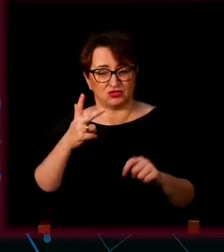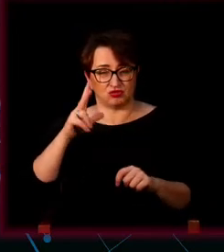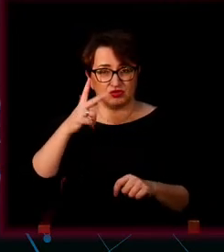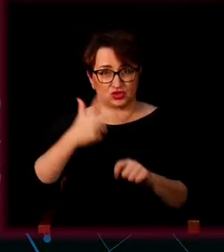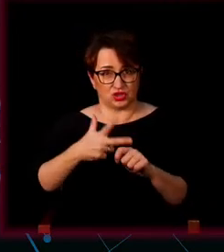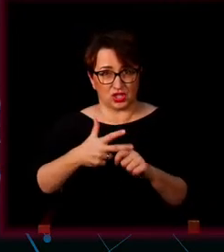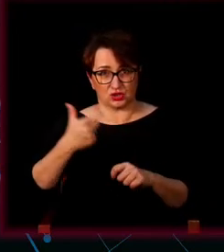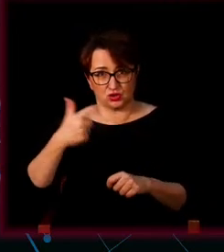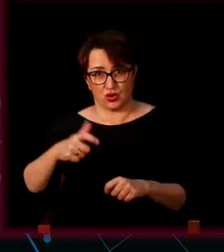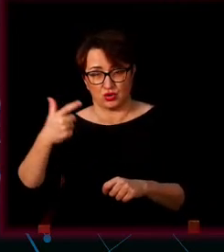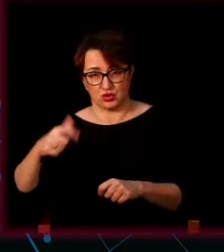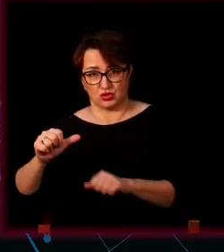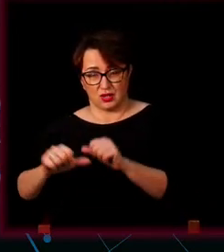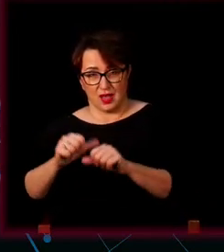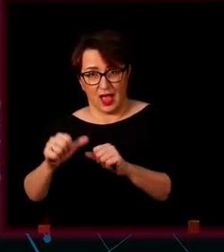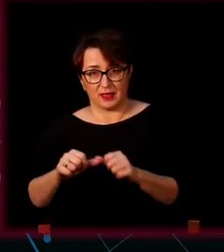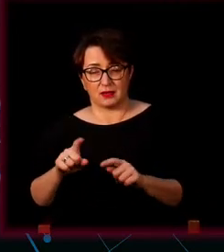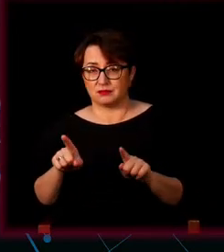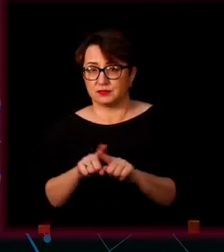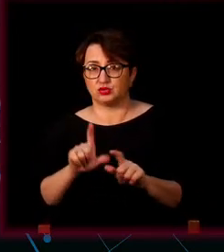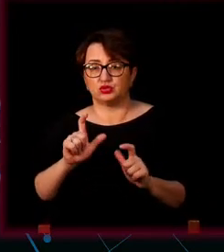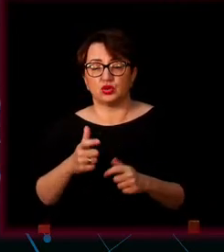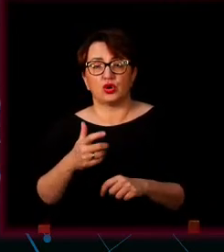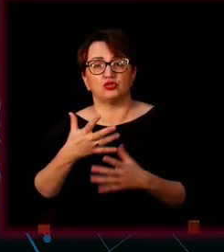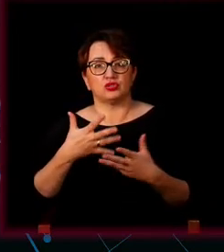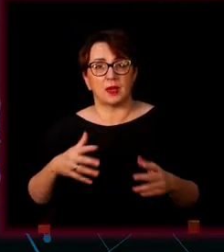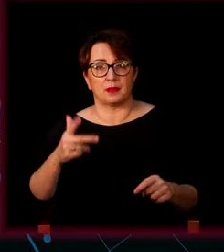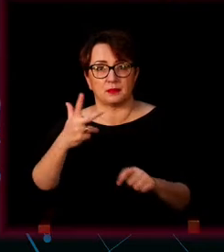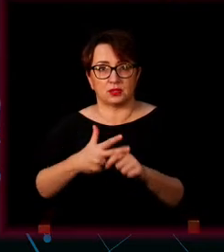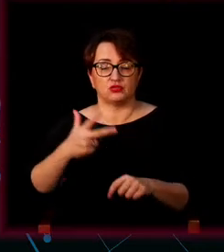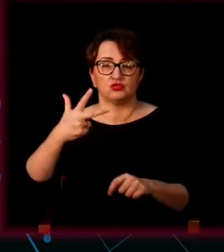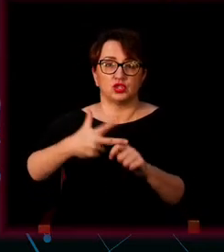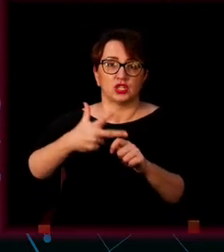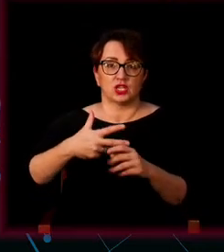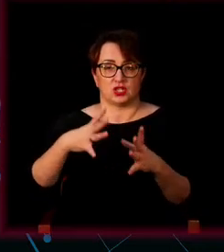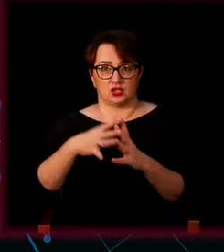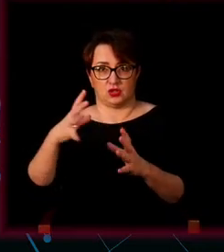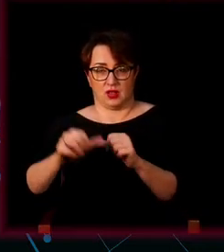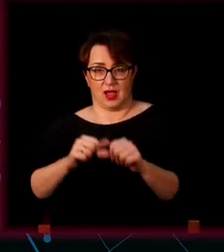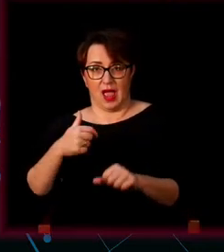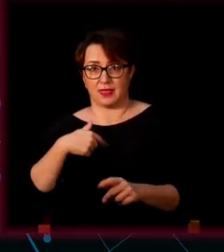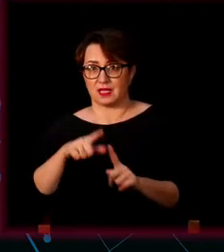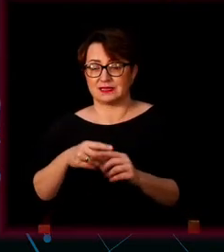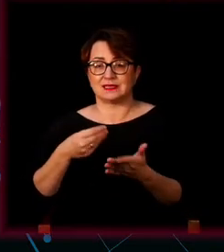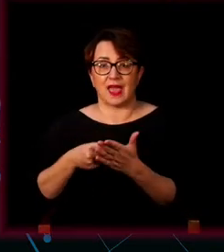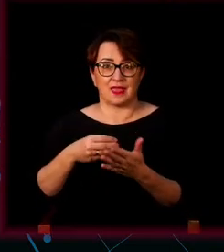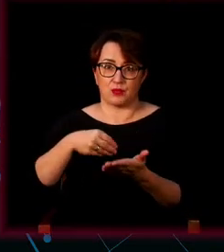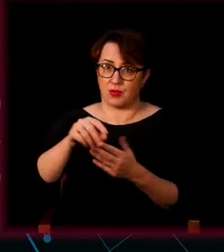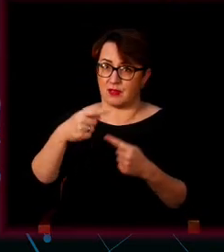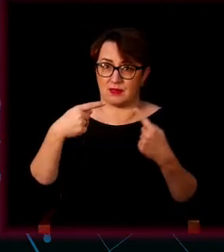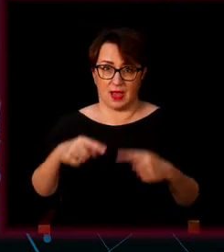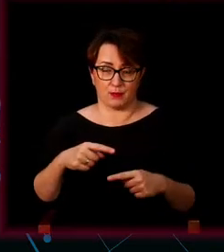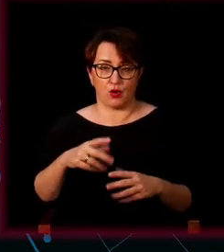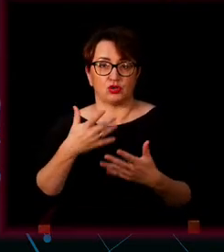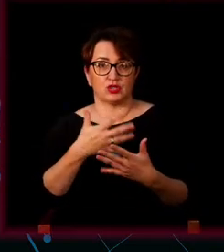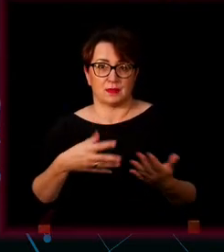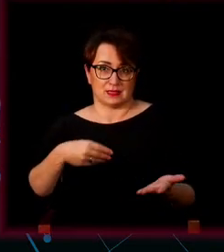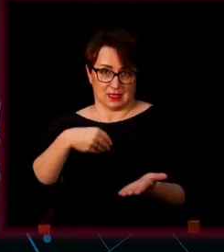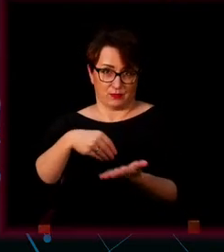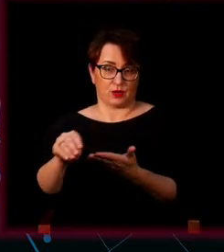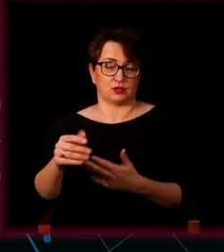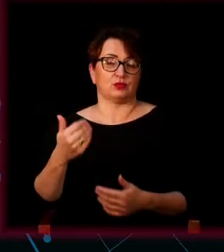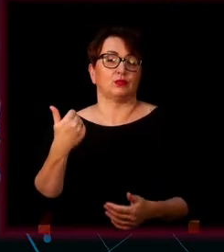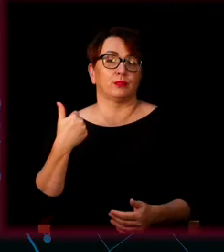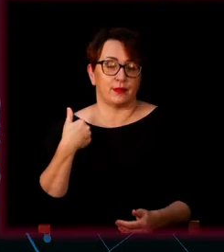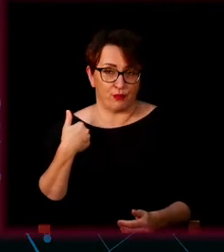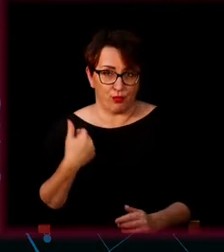stuleci tego, co Ziemia osiągnęła kiedyś w ciągu 30 dziesięcioleci. Ale też nie zapłaciła za to ceny, jaką zapłaciła Ziemia. I